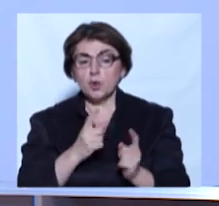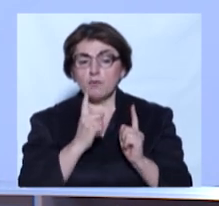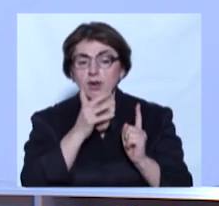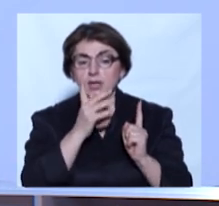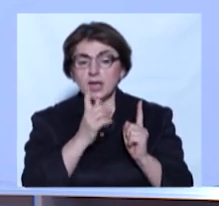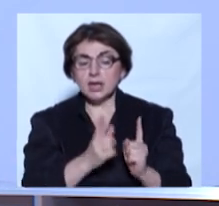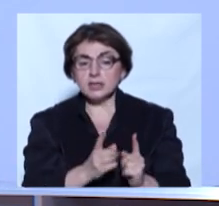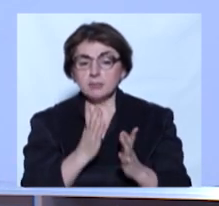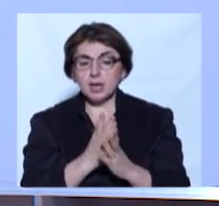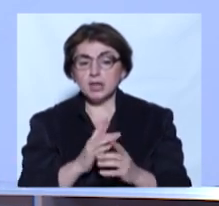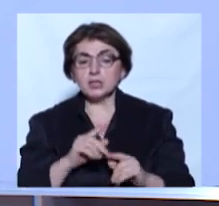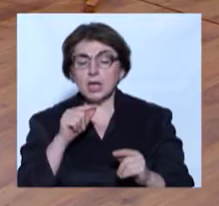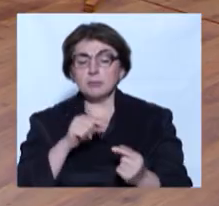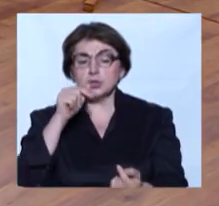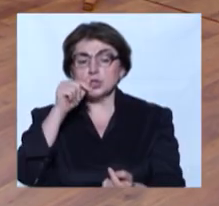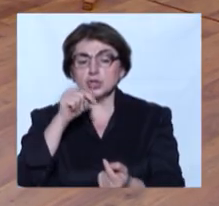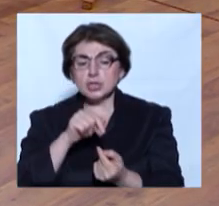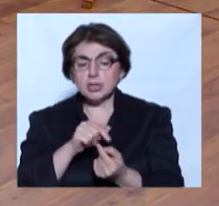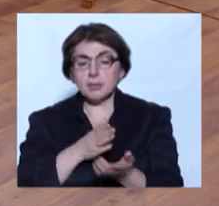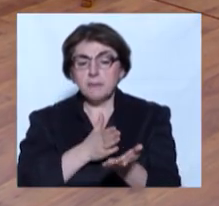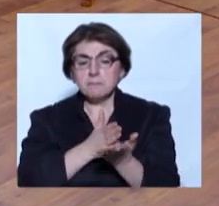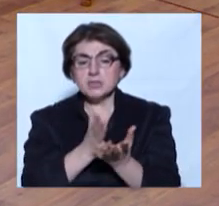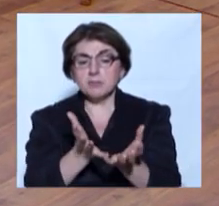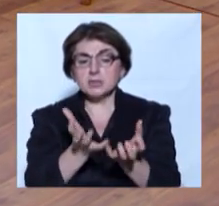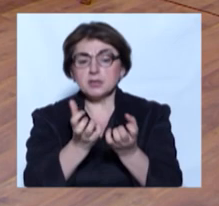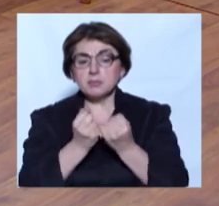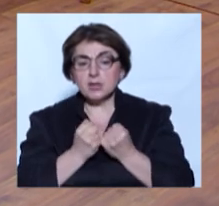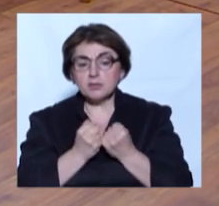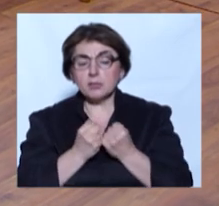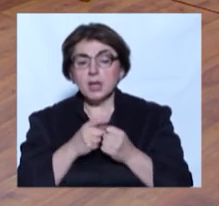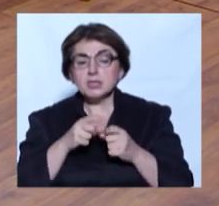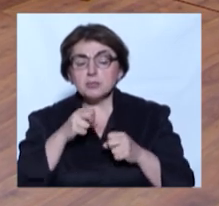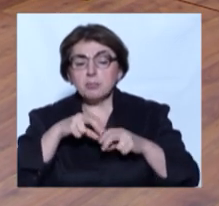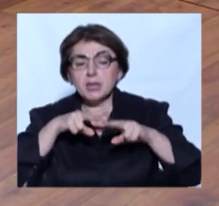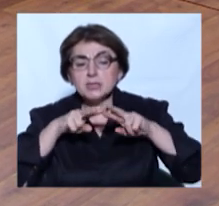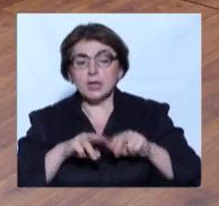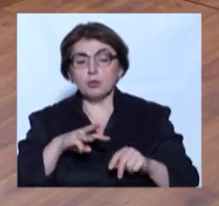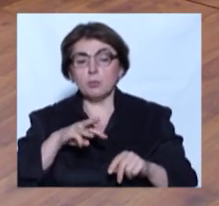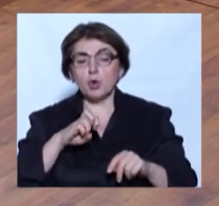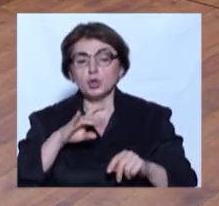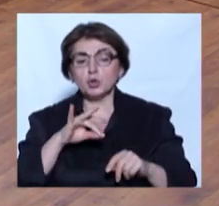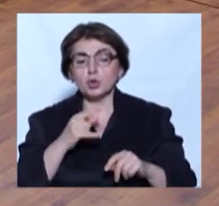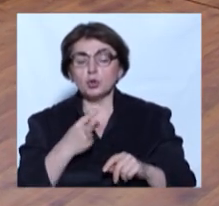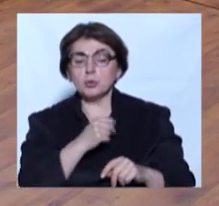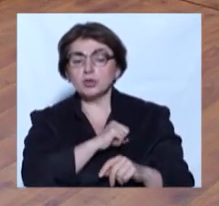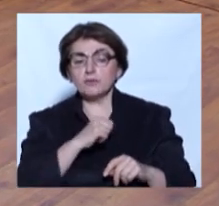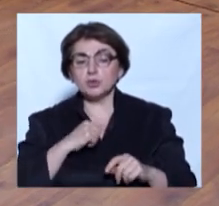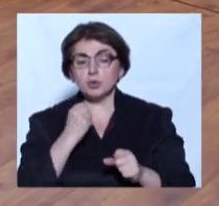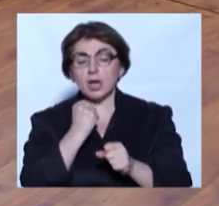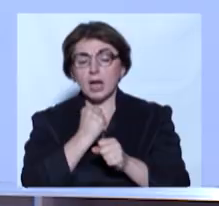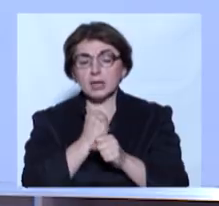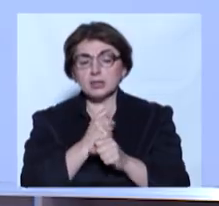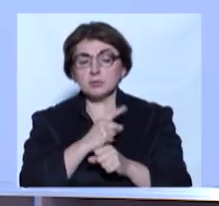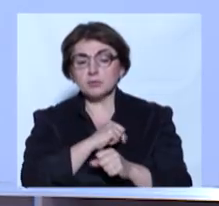გახლავთ შესაბამისი მიზნების მიღწევის პროცესში მონიტორინგი, გლობალური მონიტორინგი, რომელსაც ახორციელებს თვითონ რეგიონისა